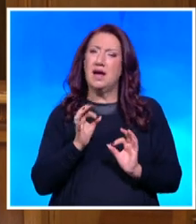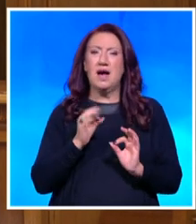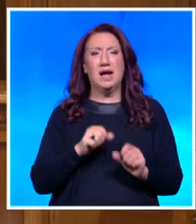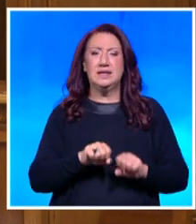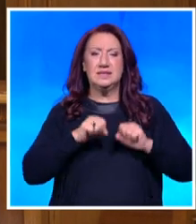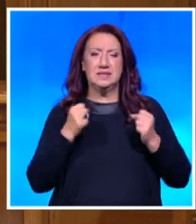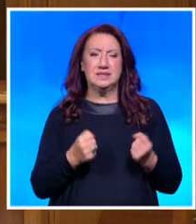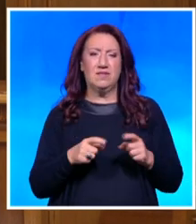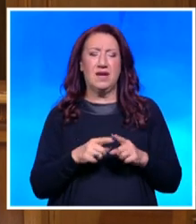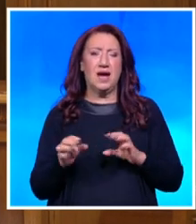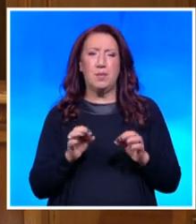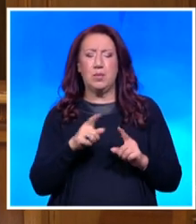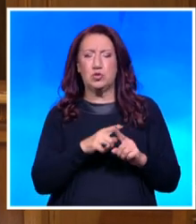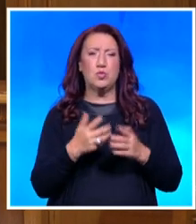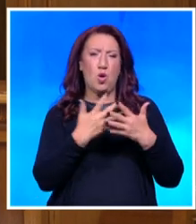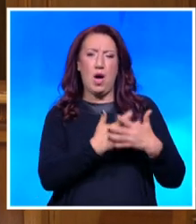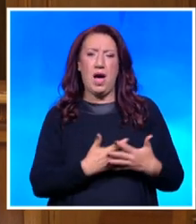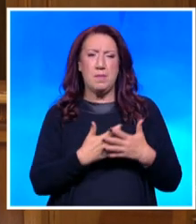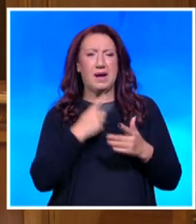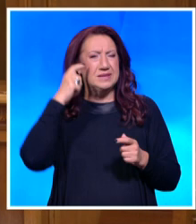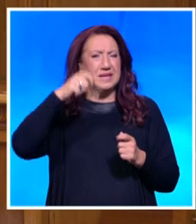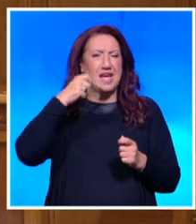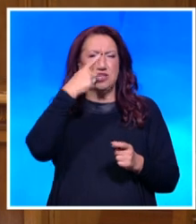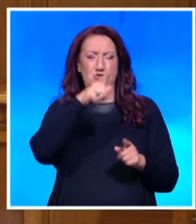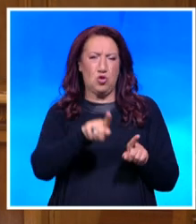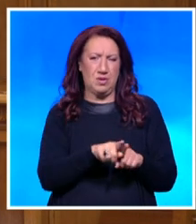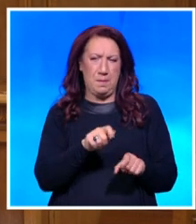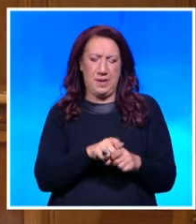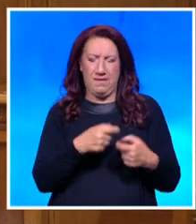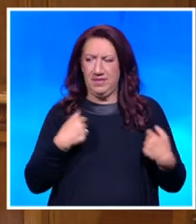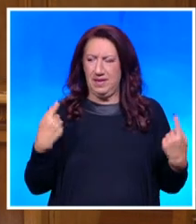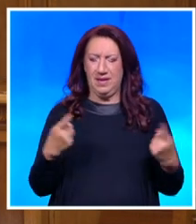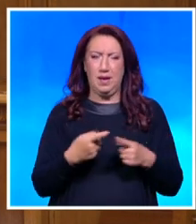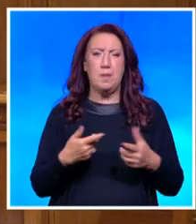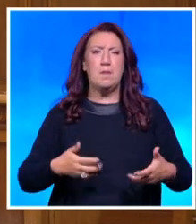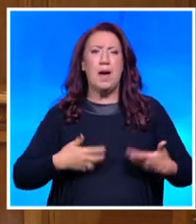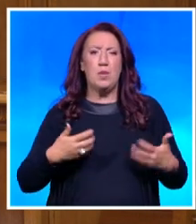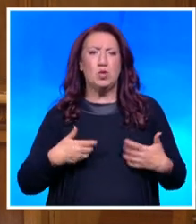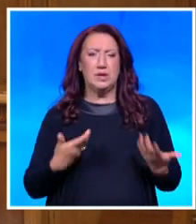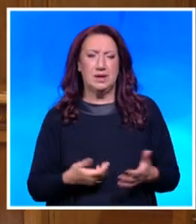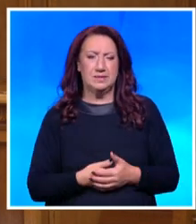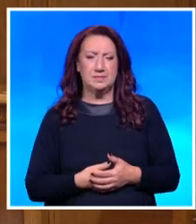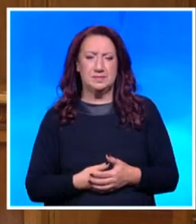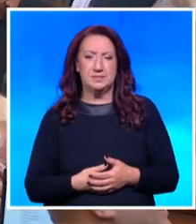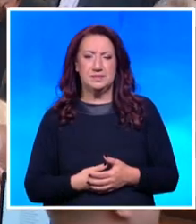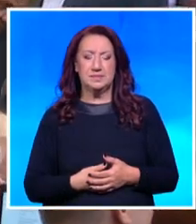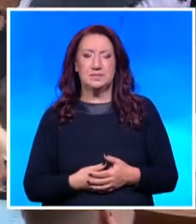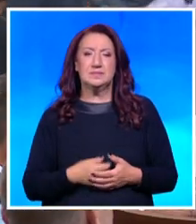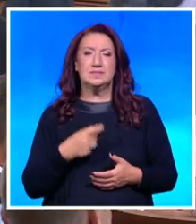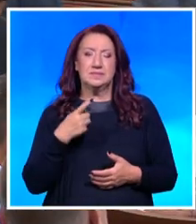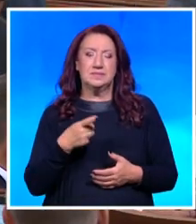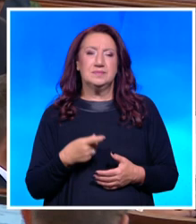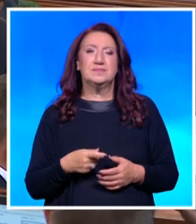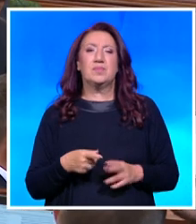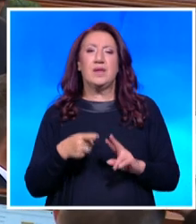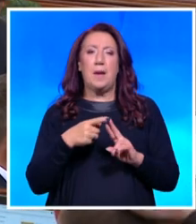оне американския режисьор, като го направи като мен. От ГЕРБ официално отказаха коментар. Пиарът на Рашидов Радка Петрова